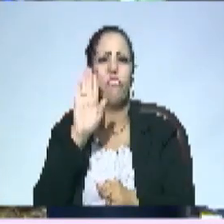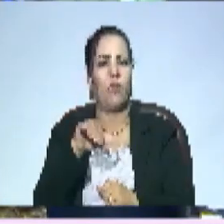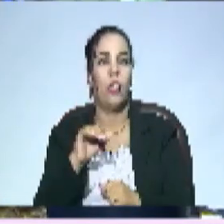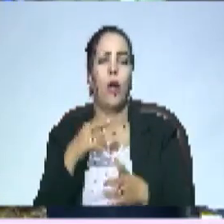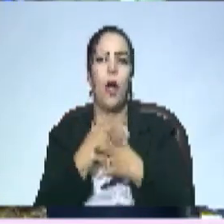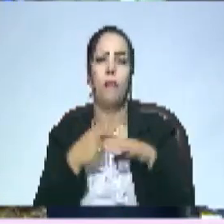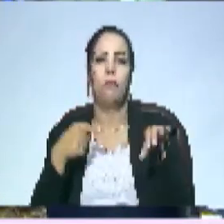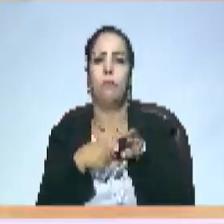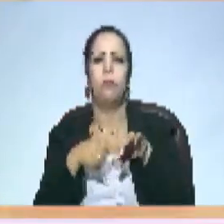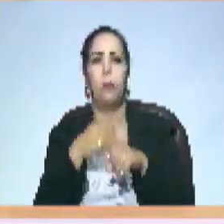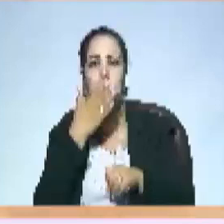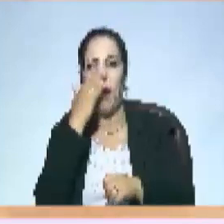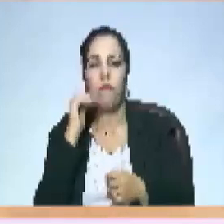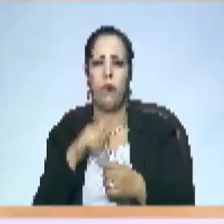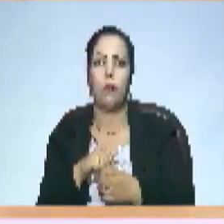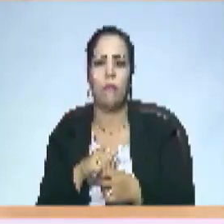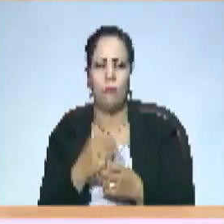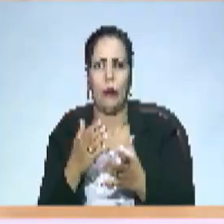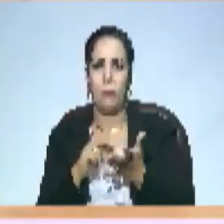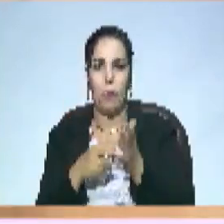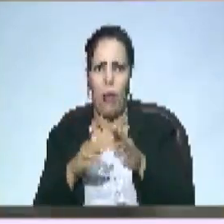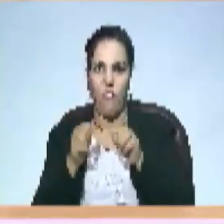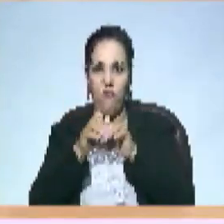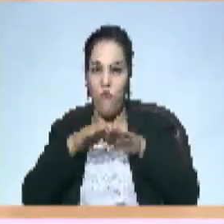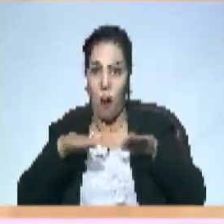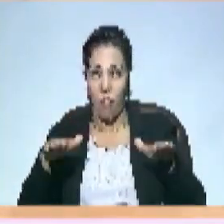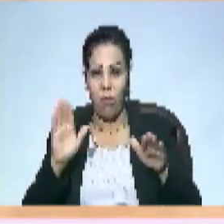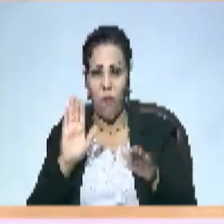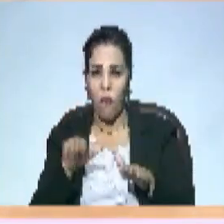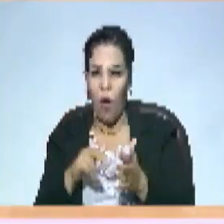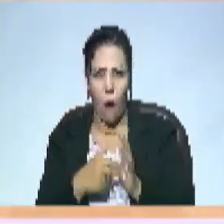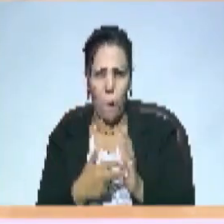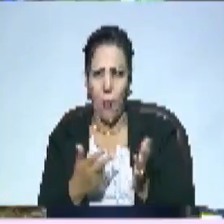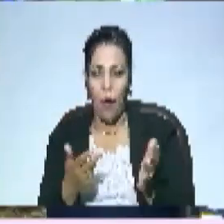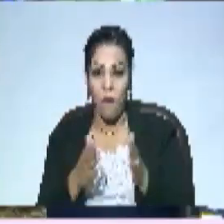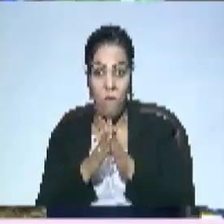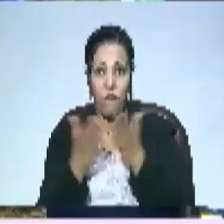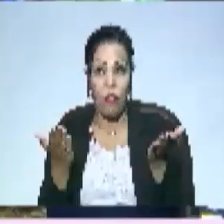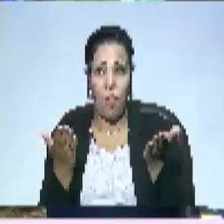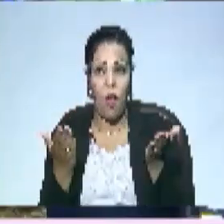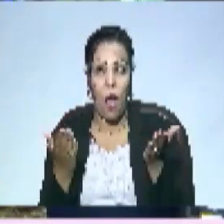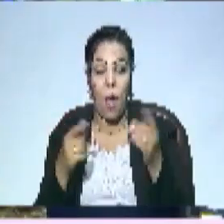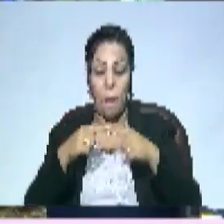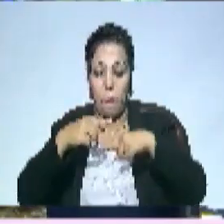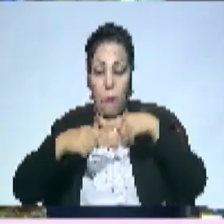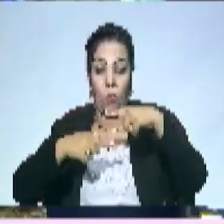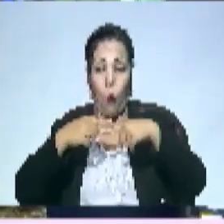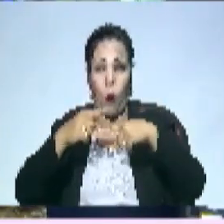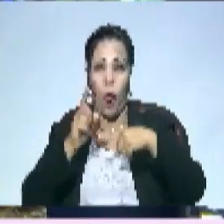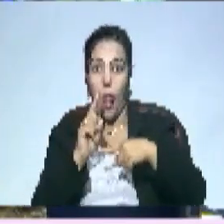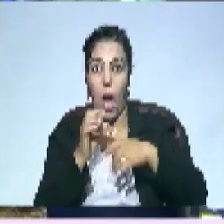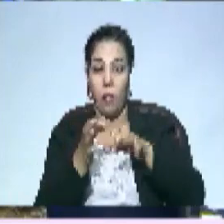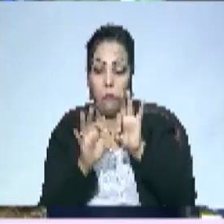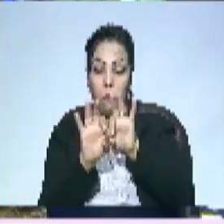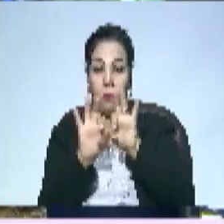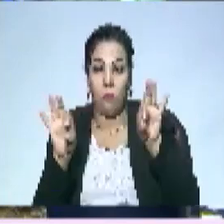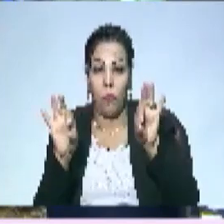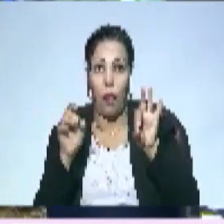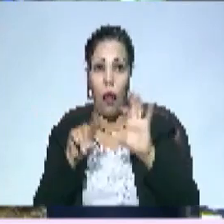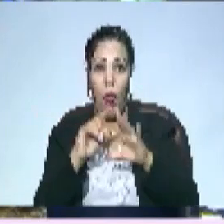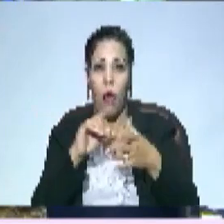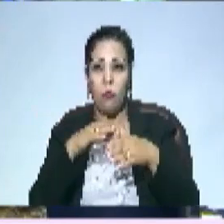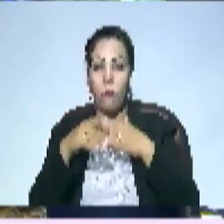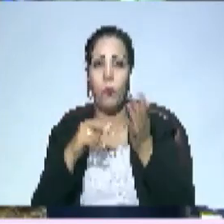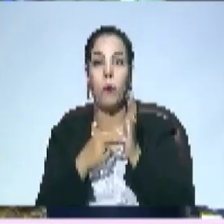يعرفش يحشيها. يعني ايه يفردوها؟ يعني بتفتح دي بدل ما هي مدورة، بدل ما هي استوانة كده؟